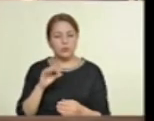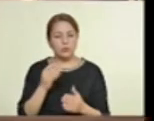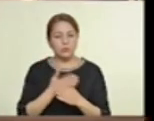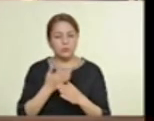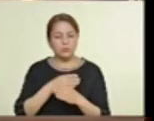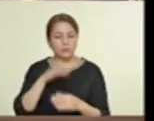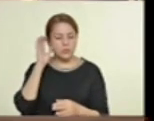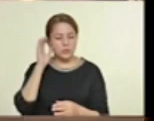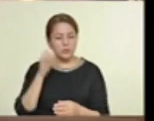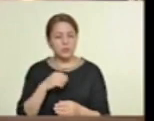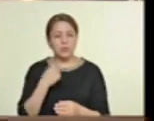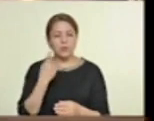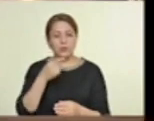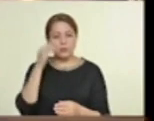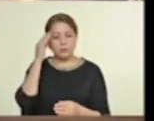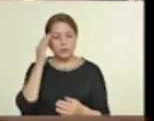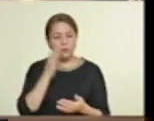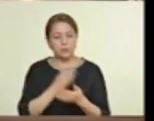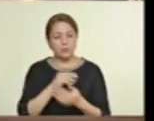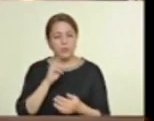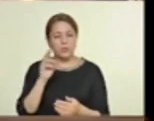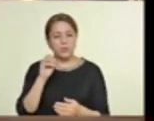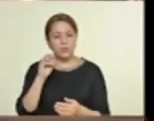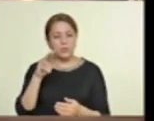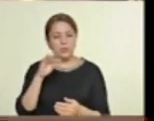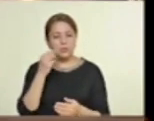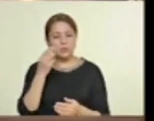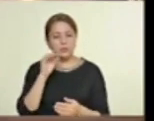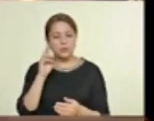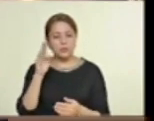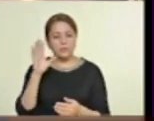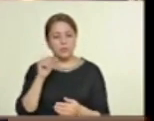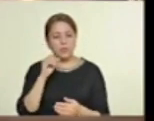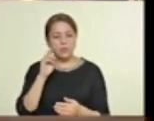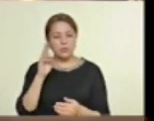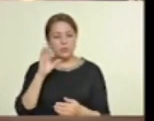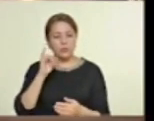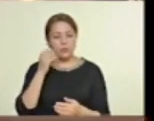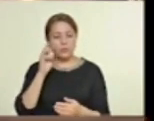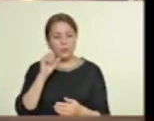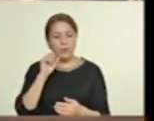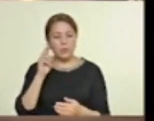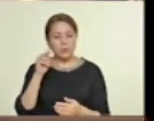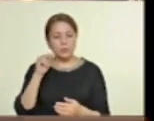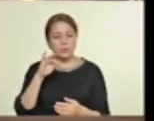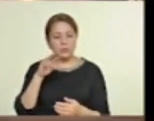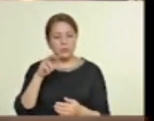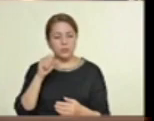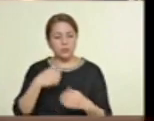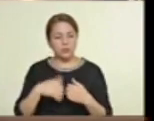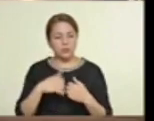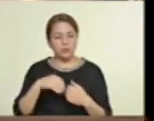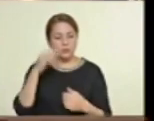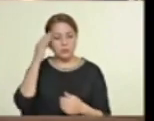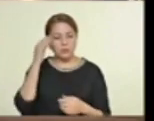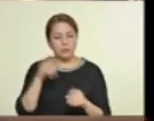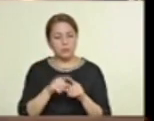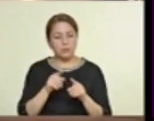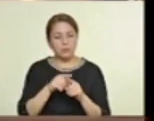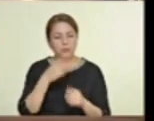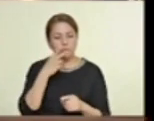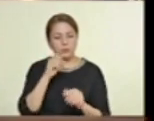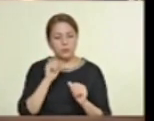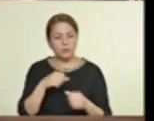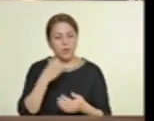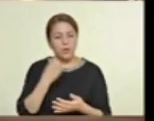mumkin. Ya'ni kelishiklar va ko'makchilar o'rtasida ma'nodoshlik yuzaga kelayotganligini ko'rishingiz mumkin.